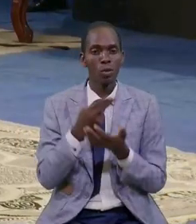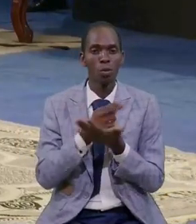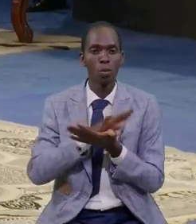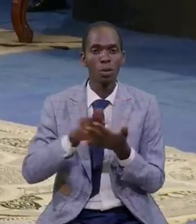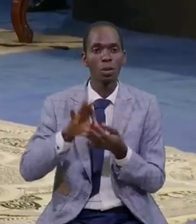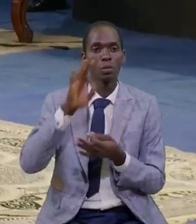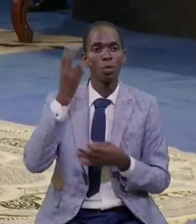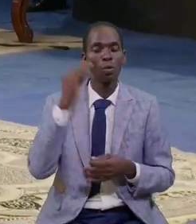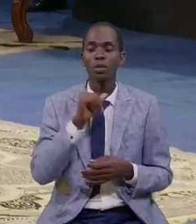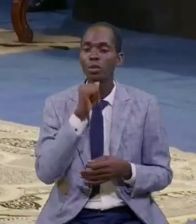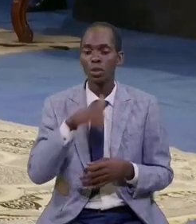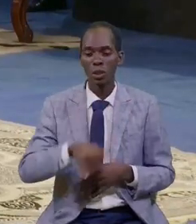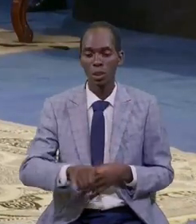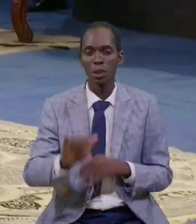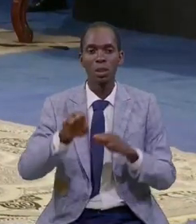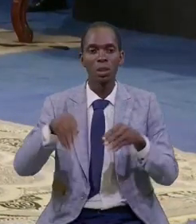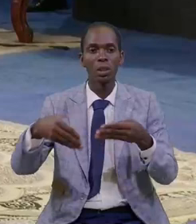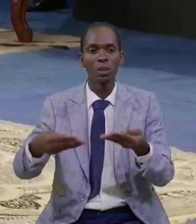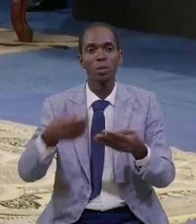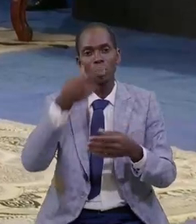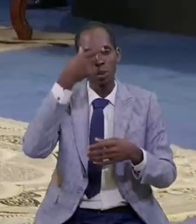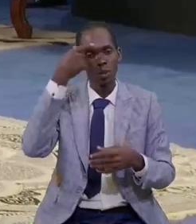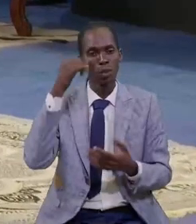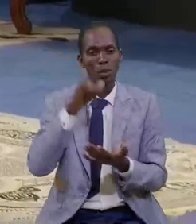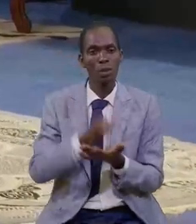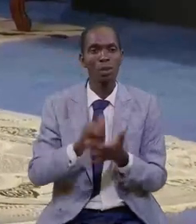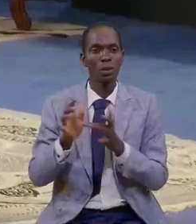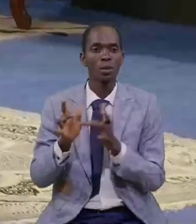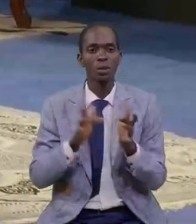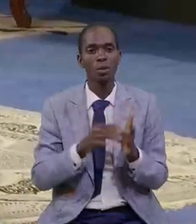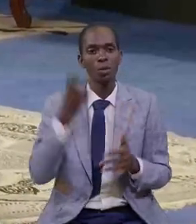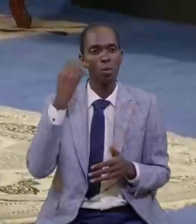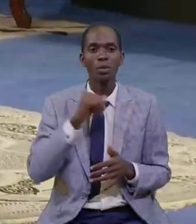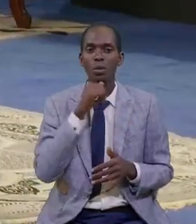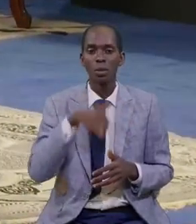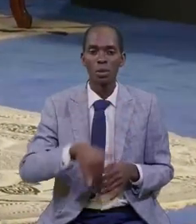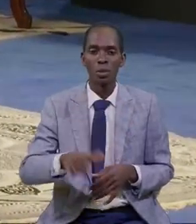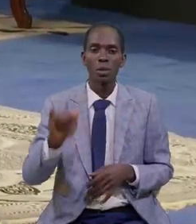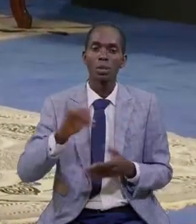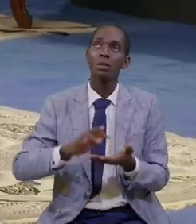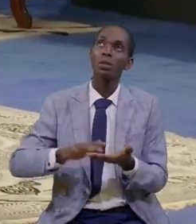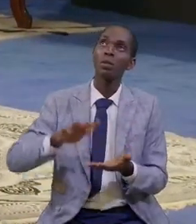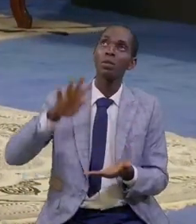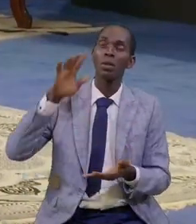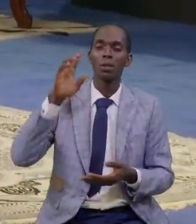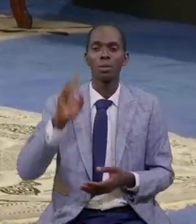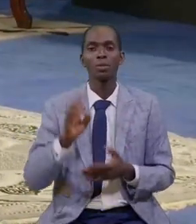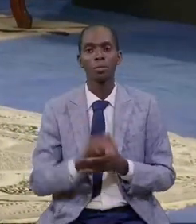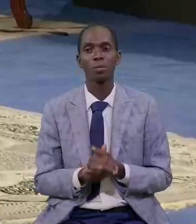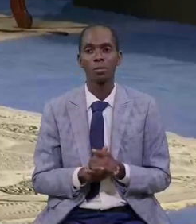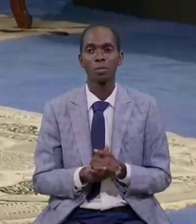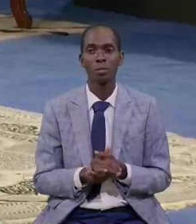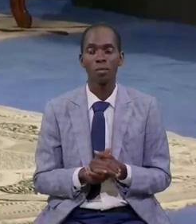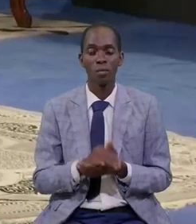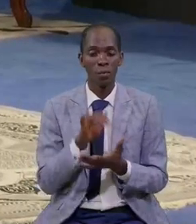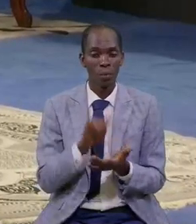pas encore parce que Jésus n'avait pas encore été glorifié